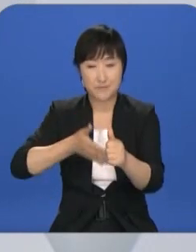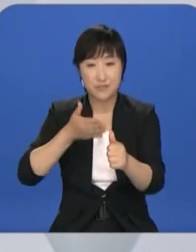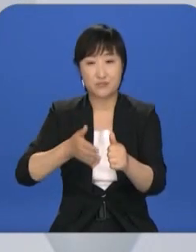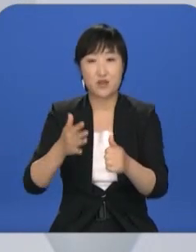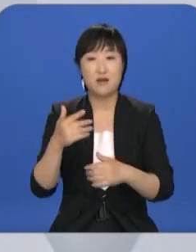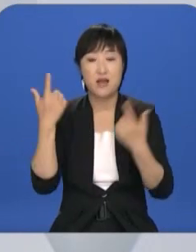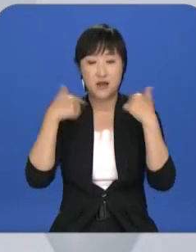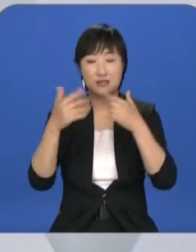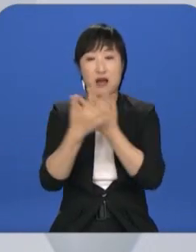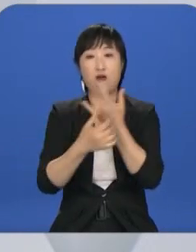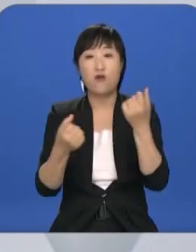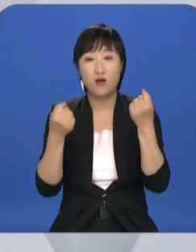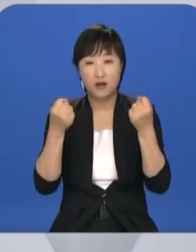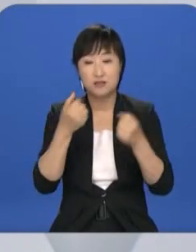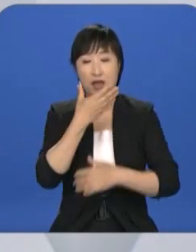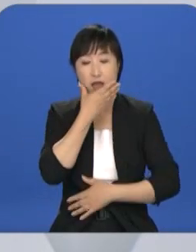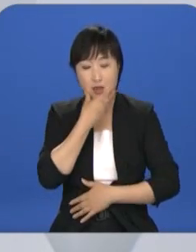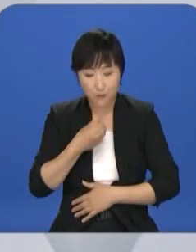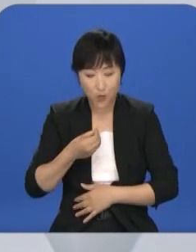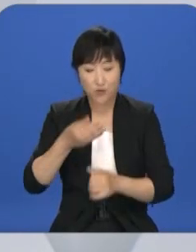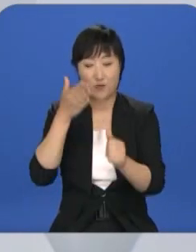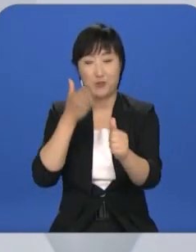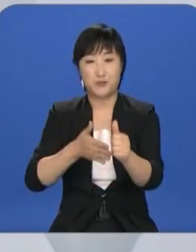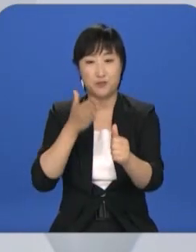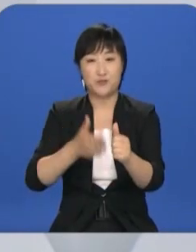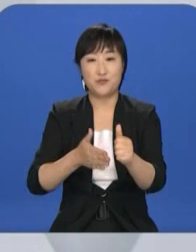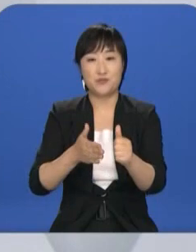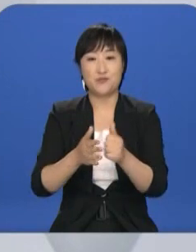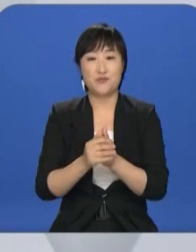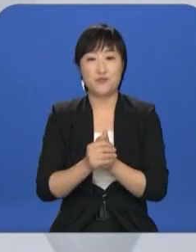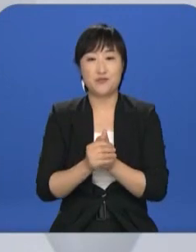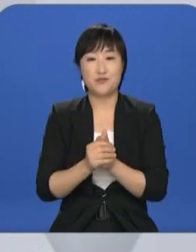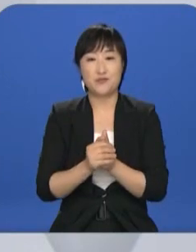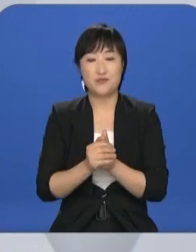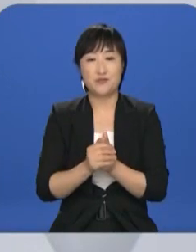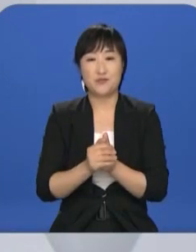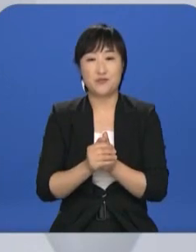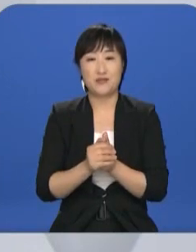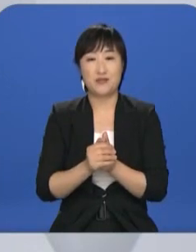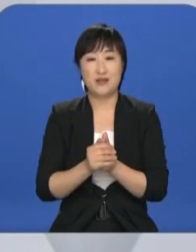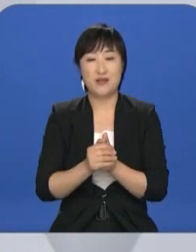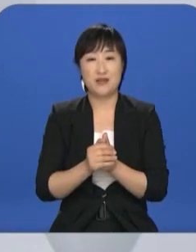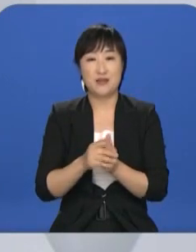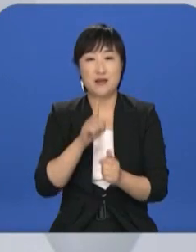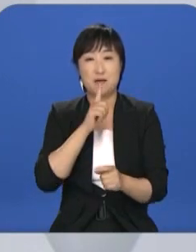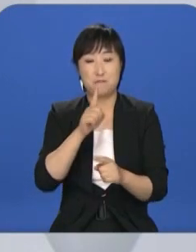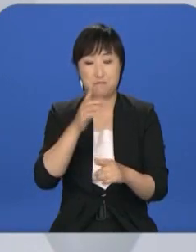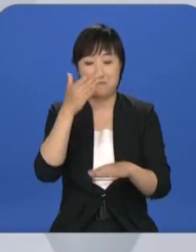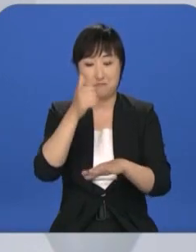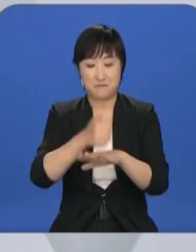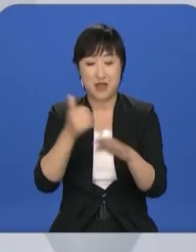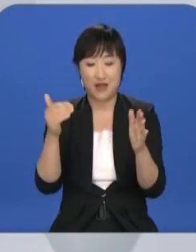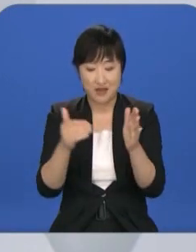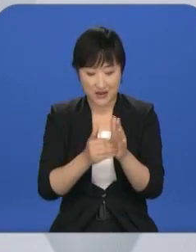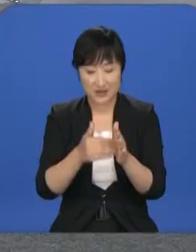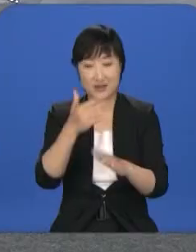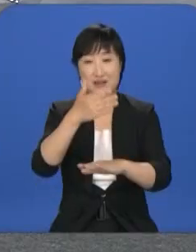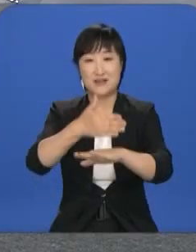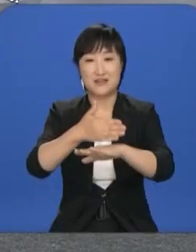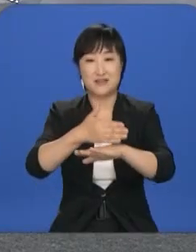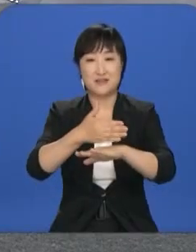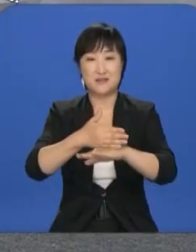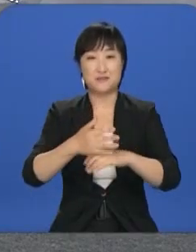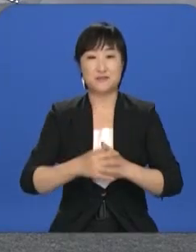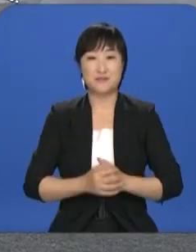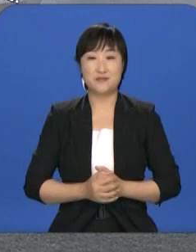늘 건강하시고 행복하시기를 빌면서 모두 발언을 마무리 발언을 마치겠습니다.